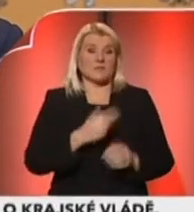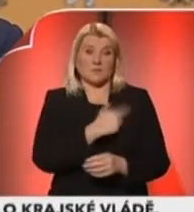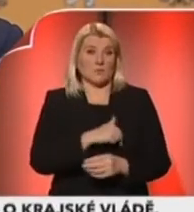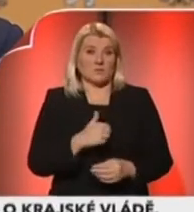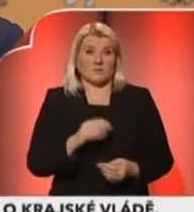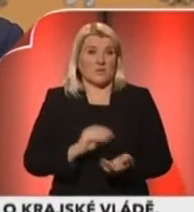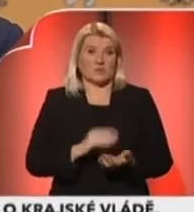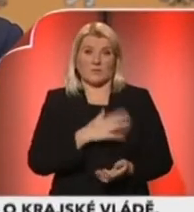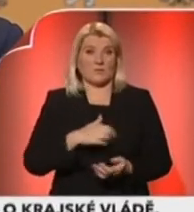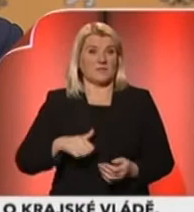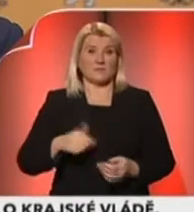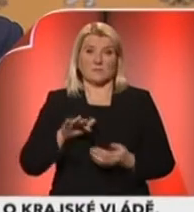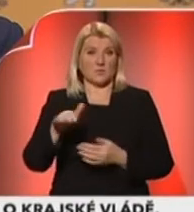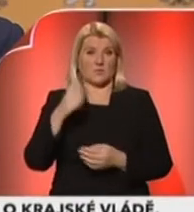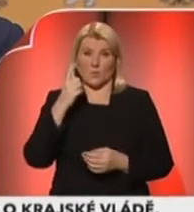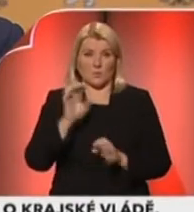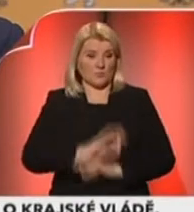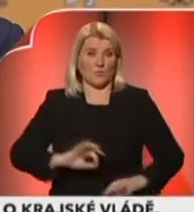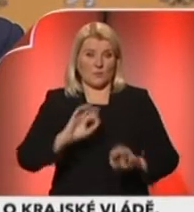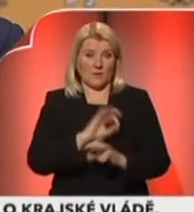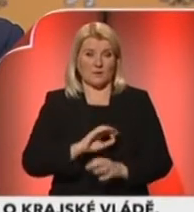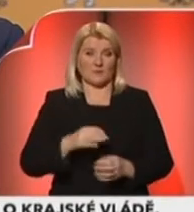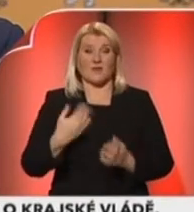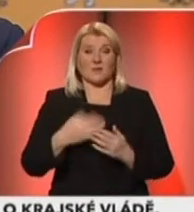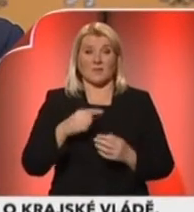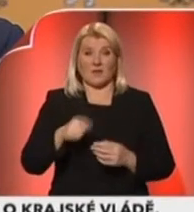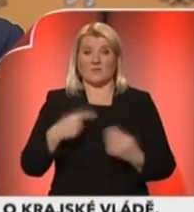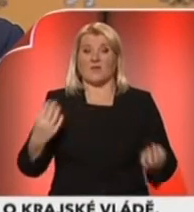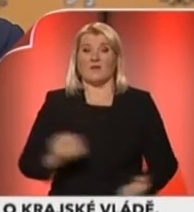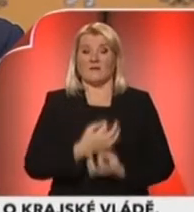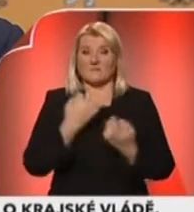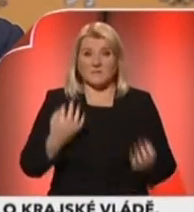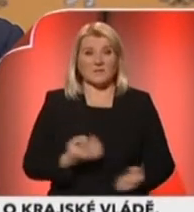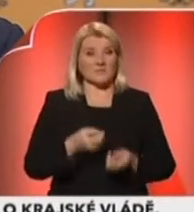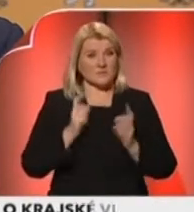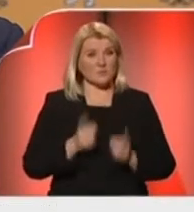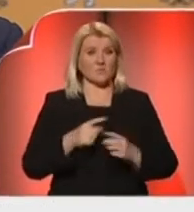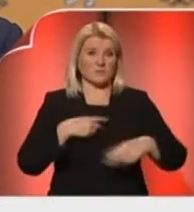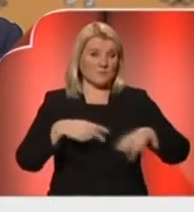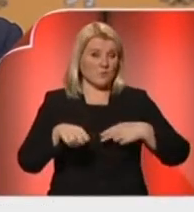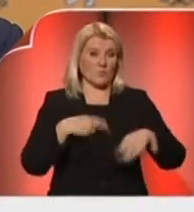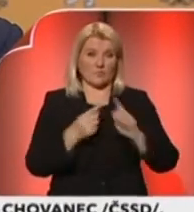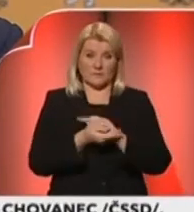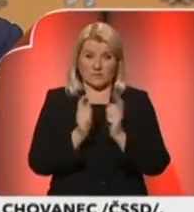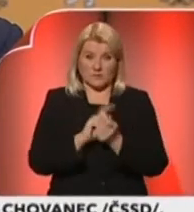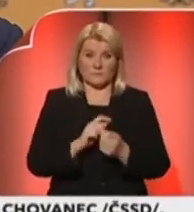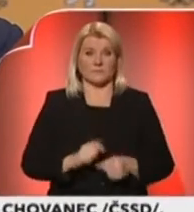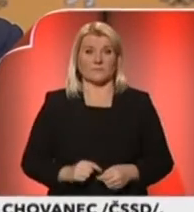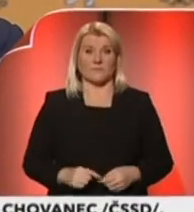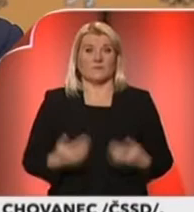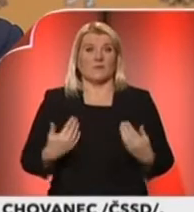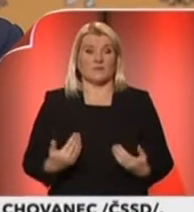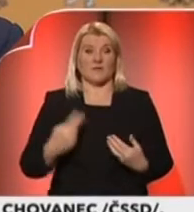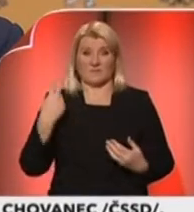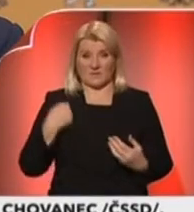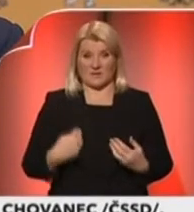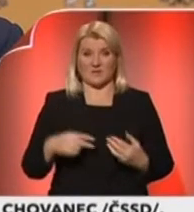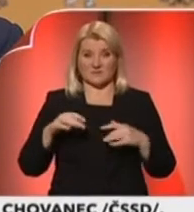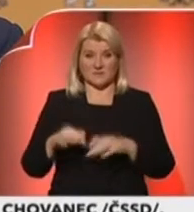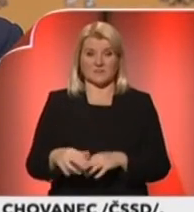pan ministr ani korunu. A to jsou ty věci, které teď musíme probírat. Současné finanční prostředky nám